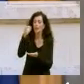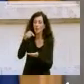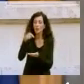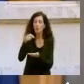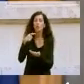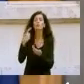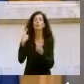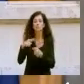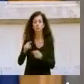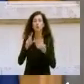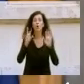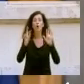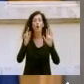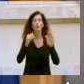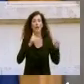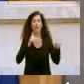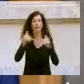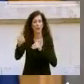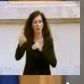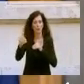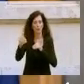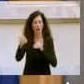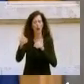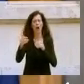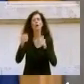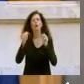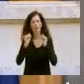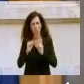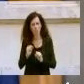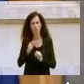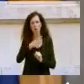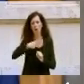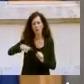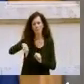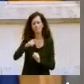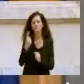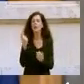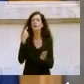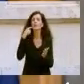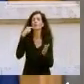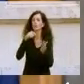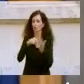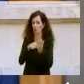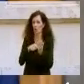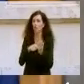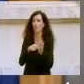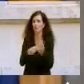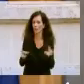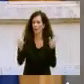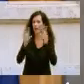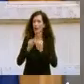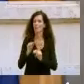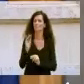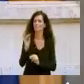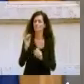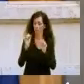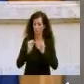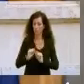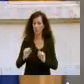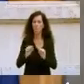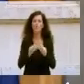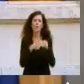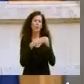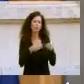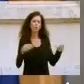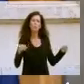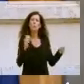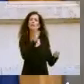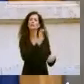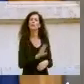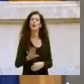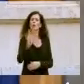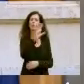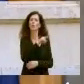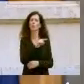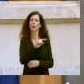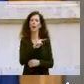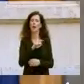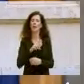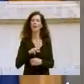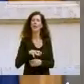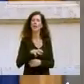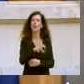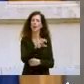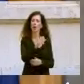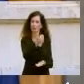escluso che dovremmo ritornare presto per quanto riguarda il problema degli strumenti europei abbiamo in particolare per il recovery fund